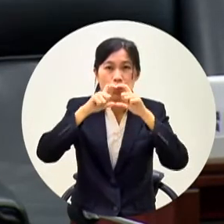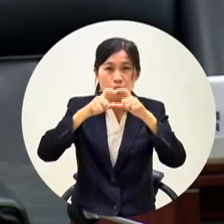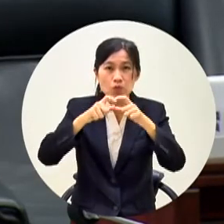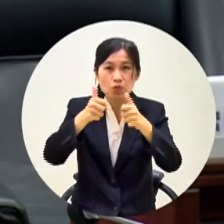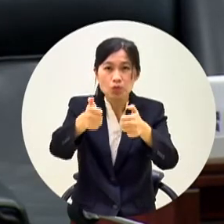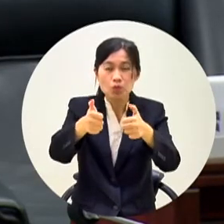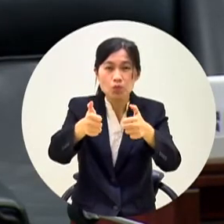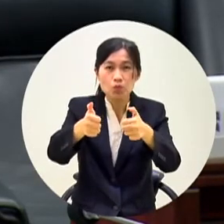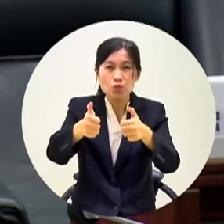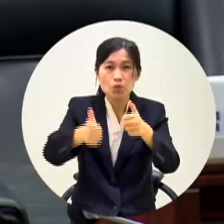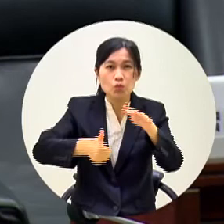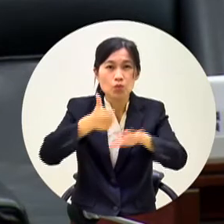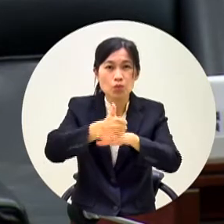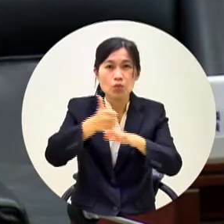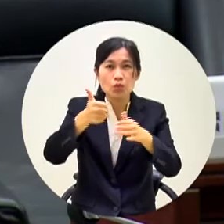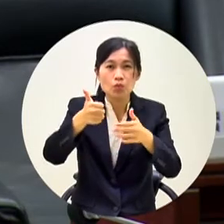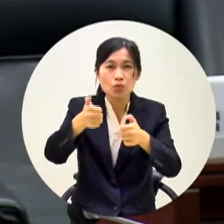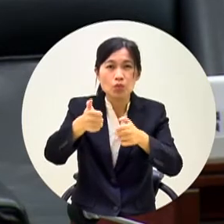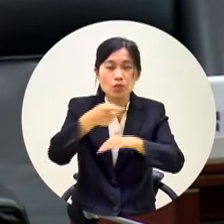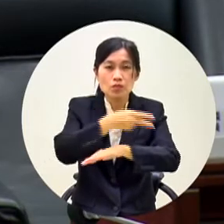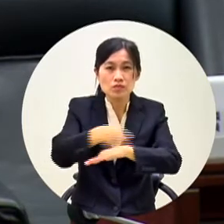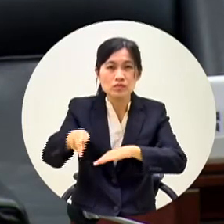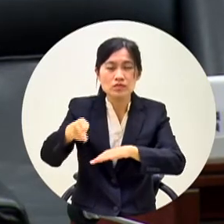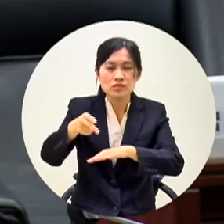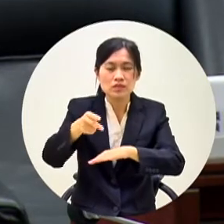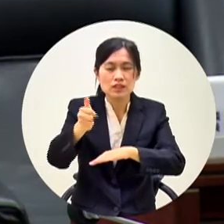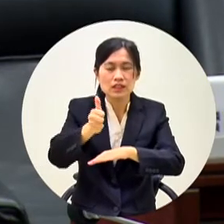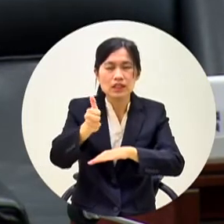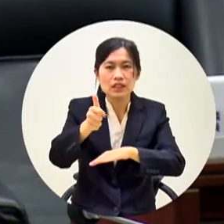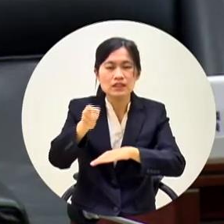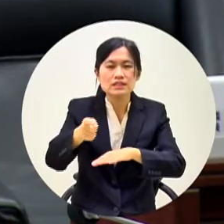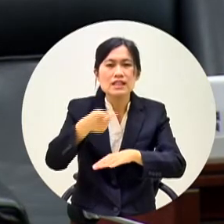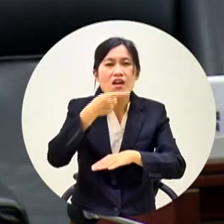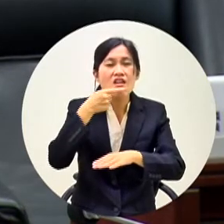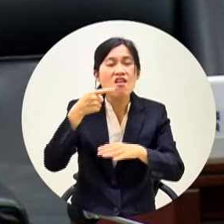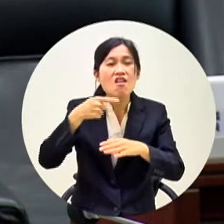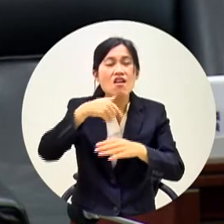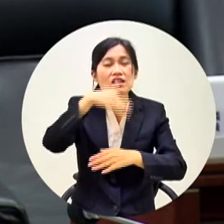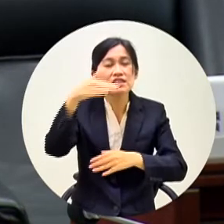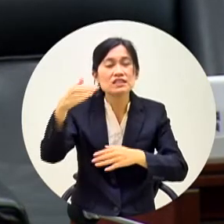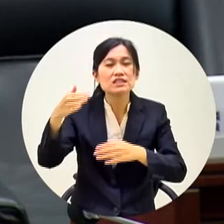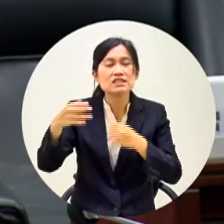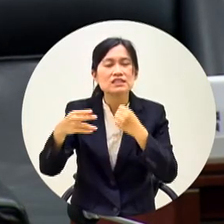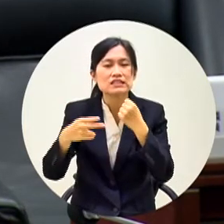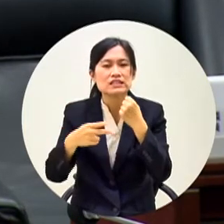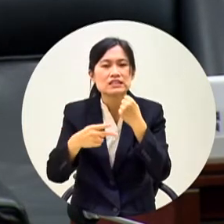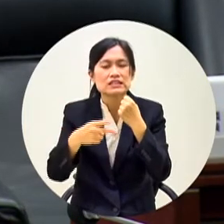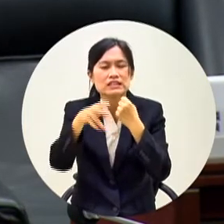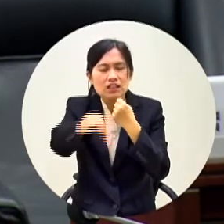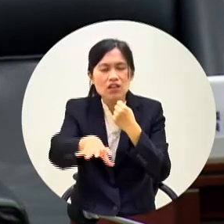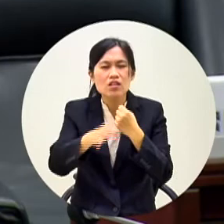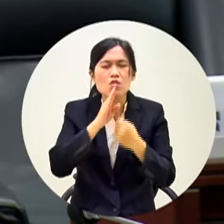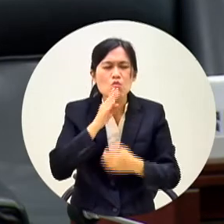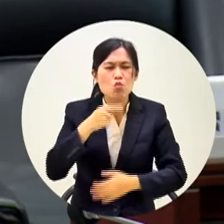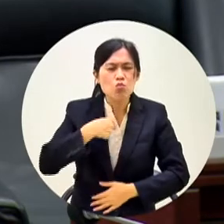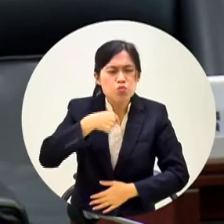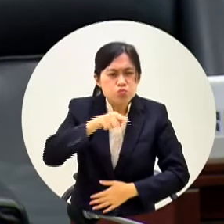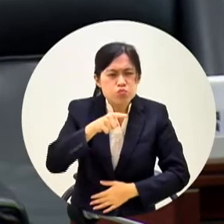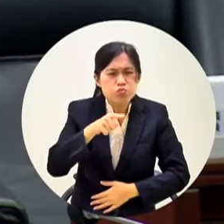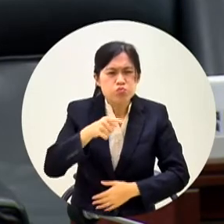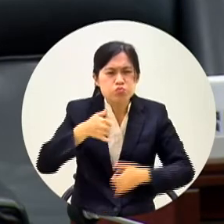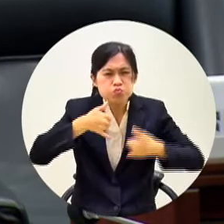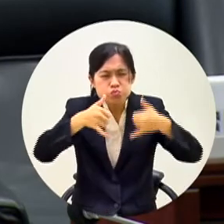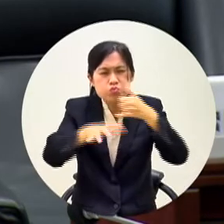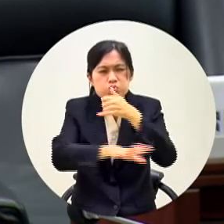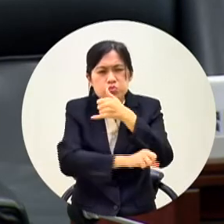因为这段伫咧赤山这边 遮啦吼， 啊，伫位咧人雄桥过过遐，我拢甲看伊个路基，我拢拍